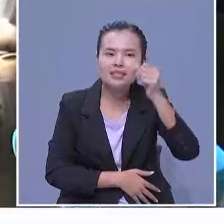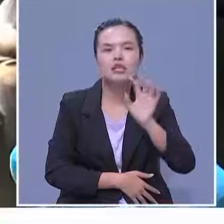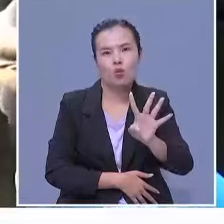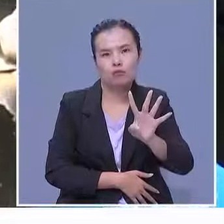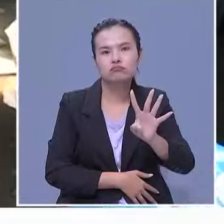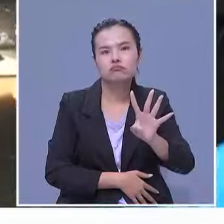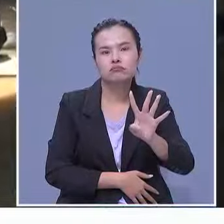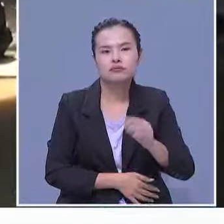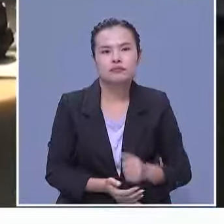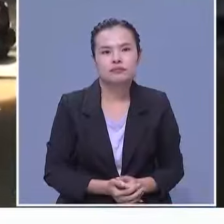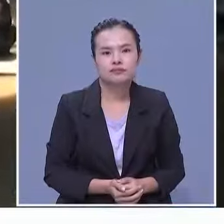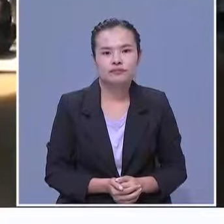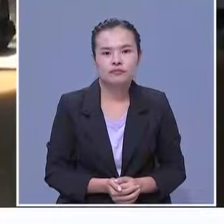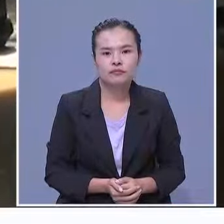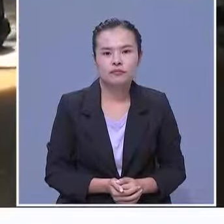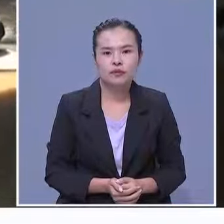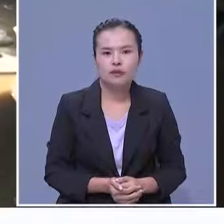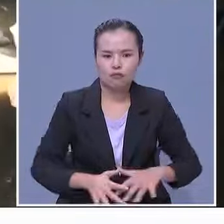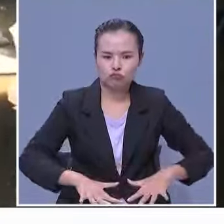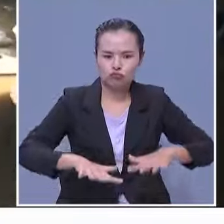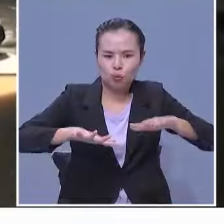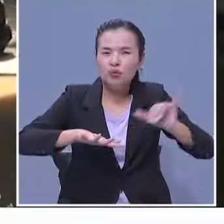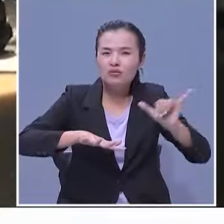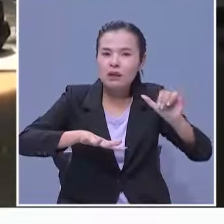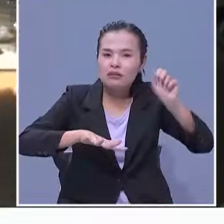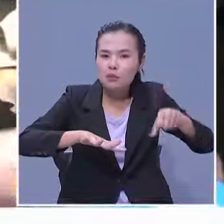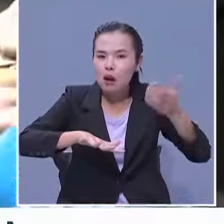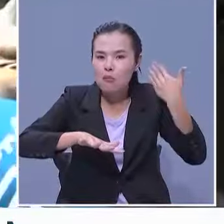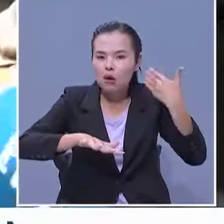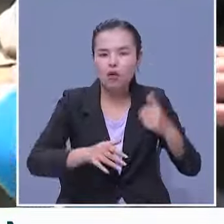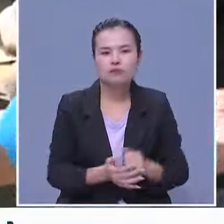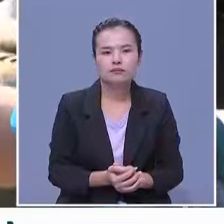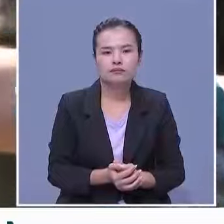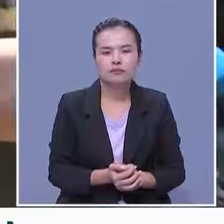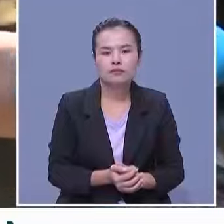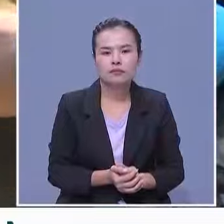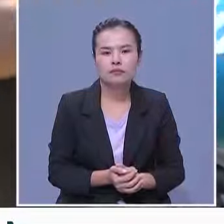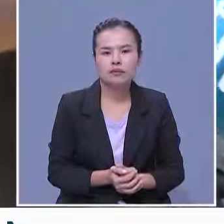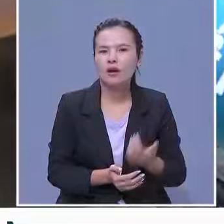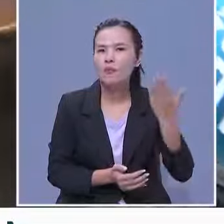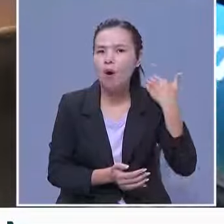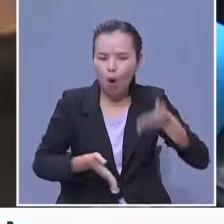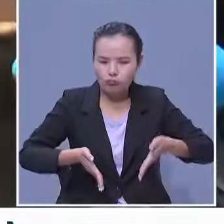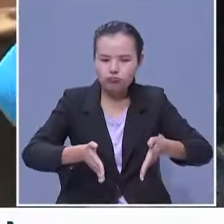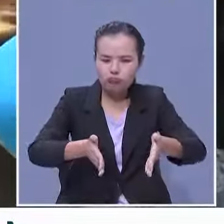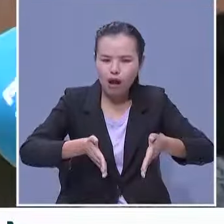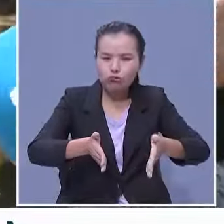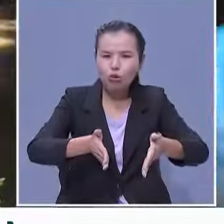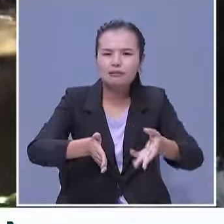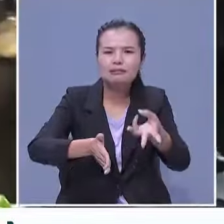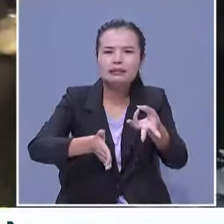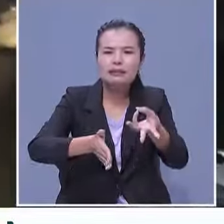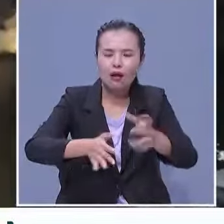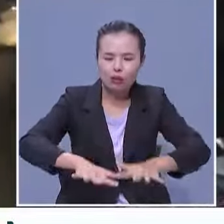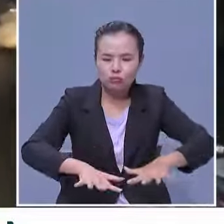แล้วครับ วันแรกๆยังแบบสูงตัวอีต้นนะเจ้า บ่สูงครับมาป้ายถนนเนี่ยครับป้ายถนนนี่ครับ